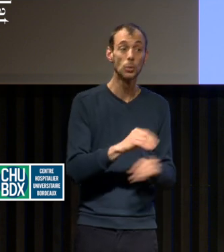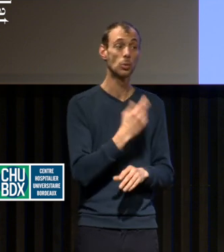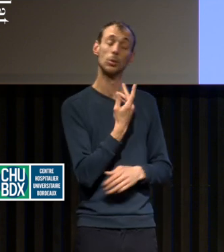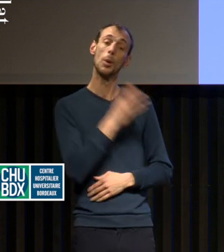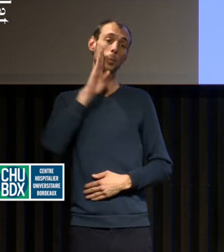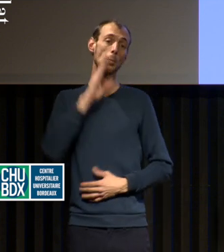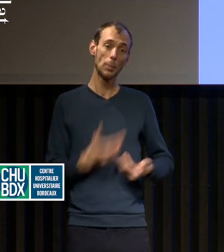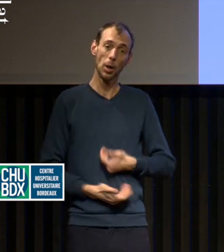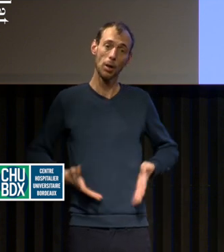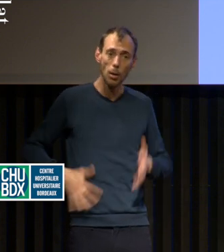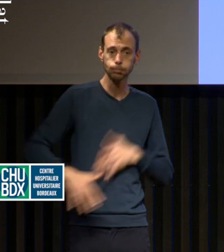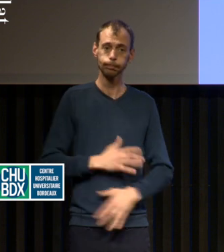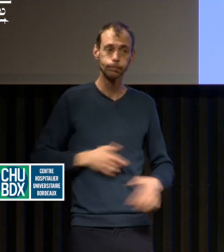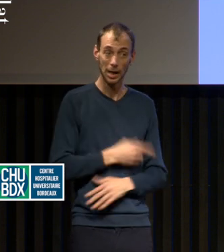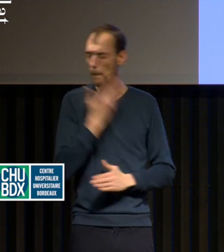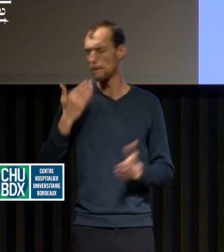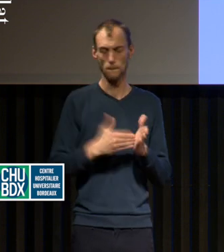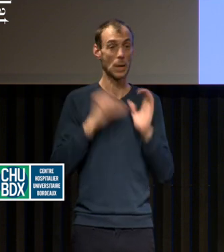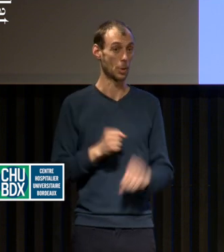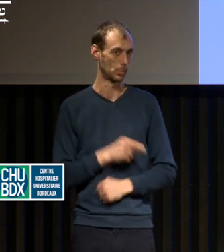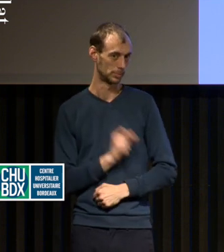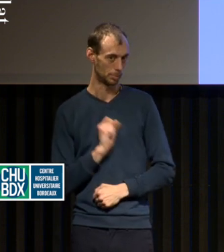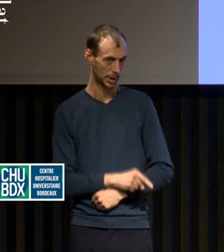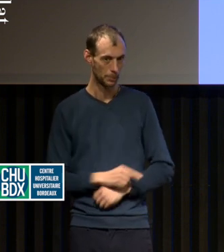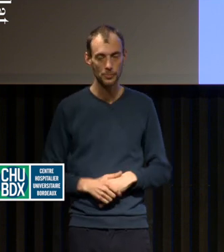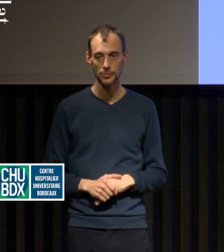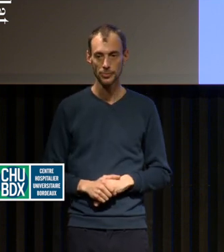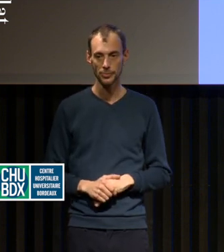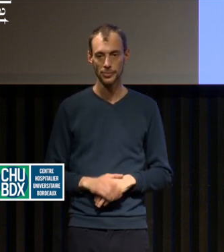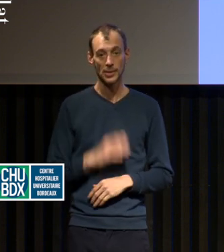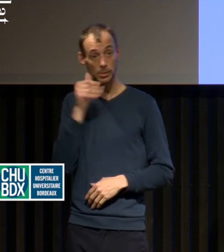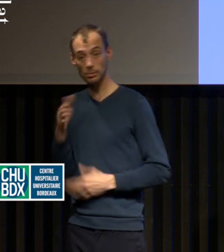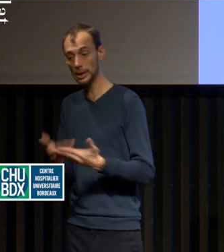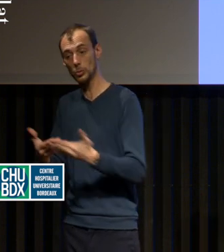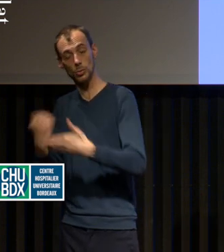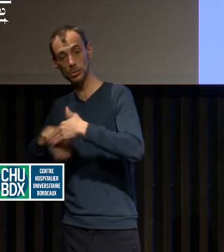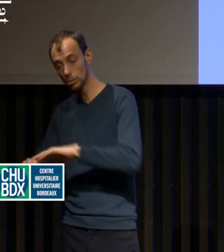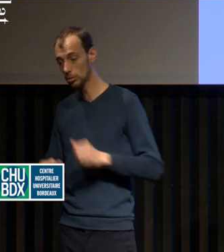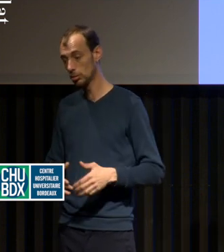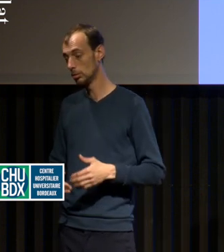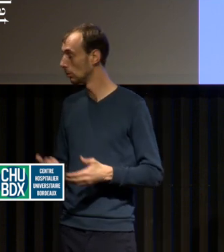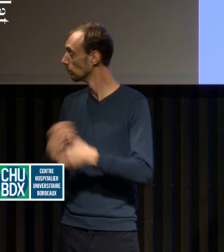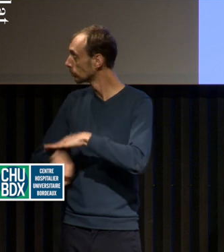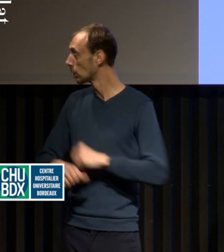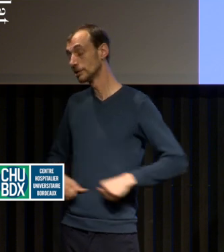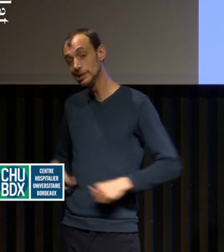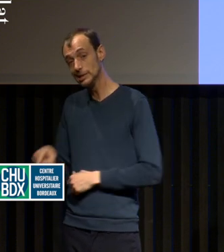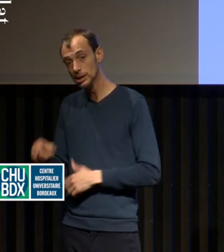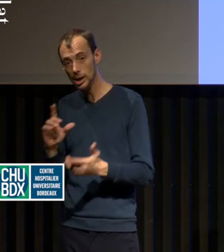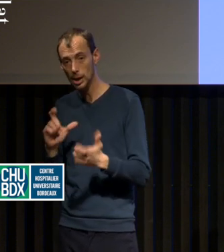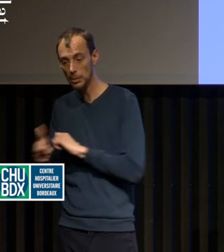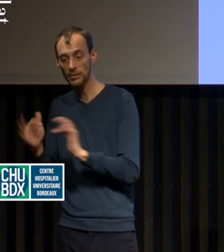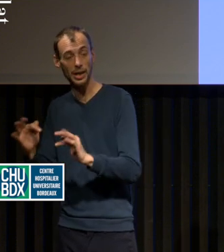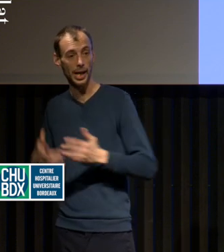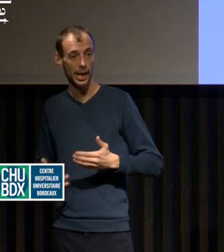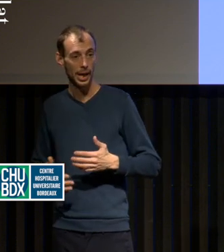enfant. Donc, les accouchements par césarienne, sans doute qu'ils ont déjà un impact sur la constitution